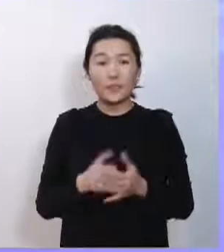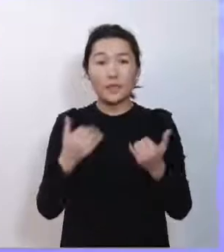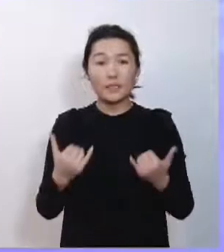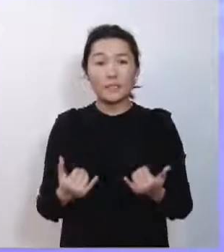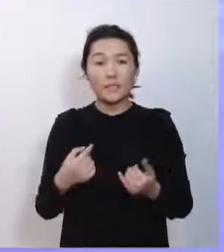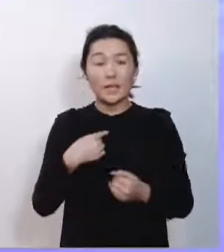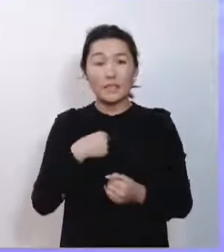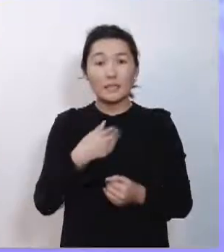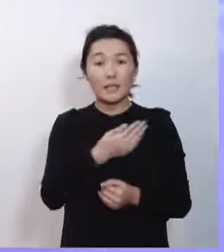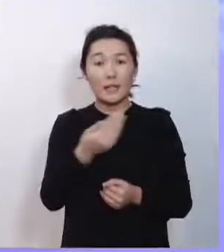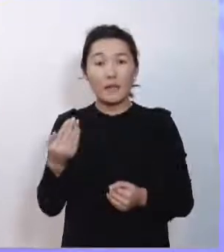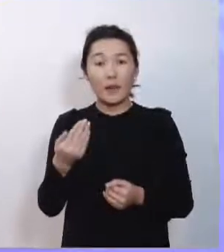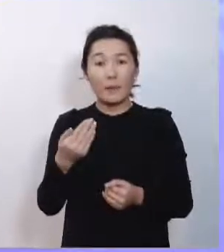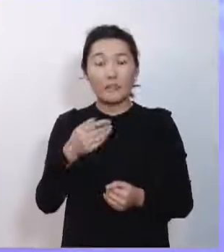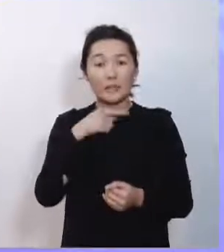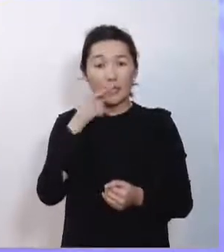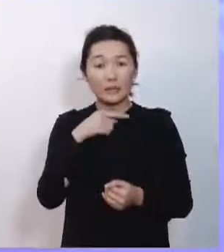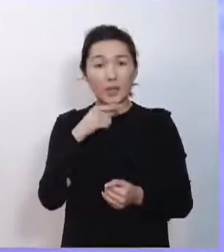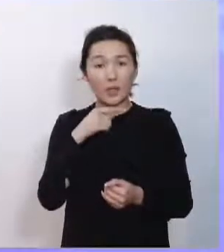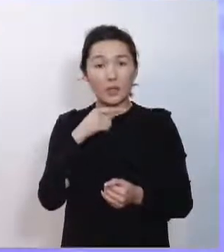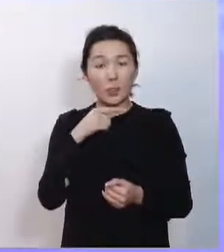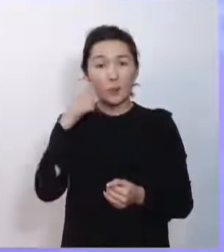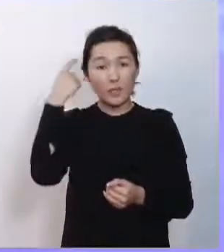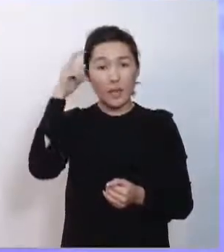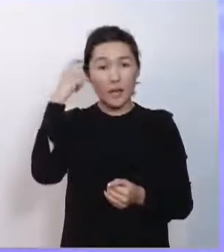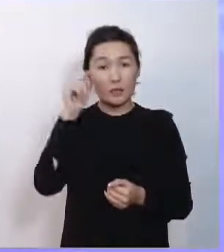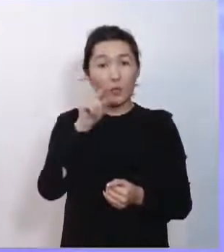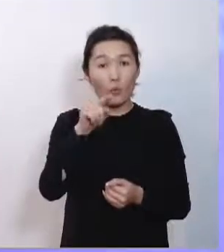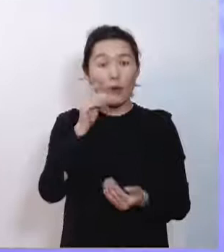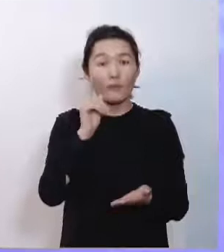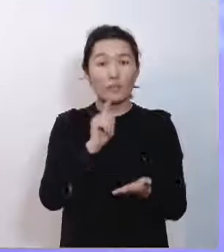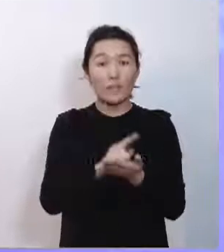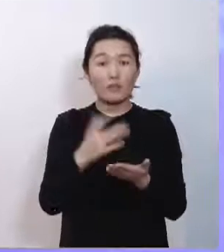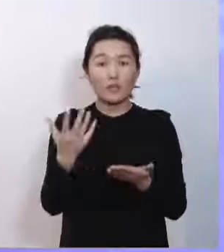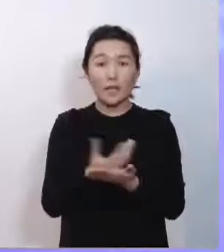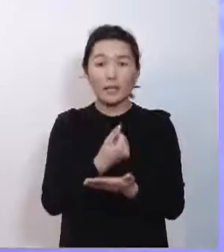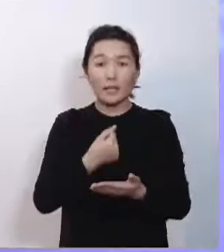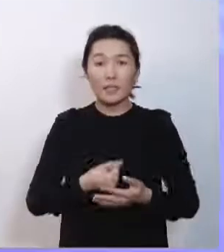Сейчас я вам загадаю загадку, а вы должны